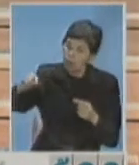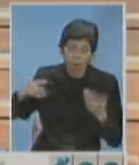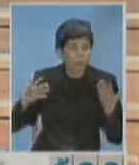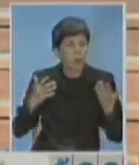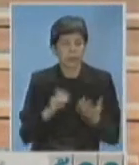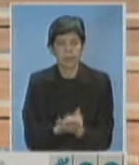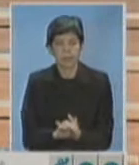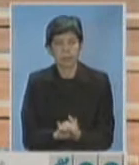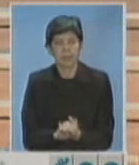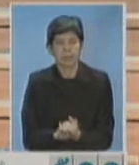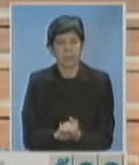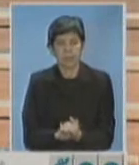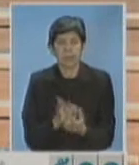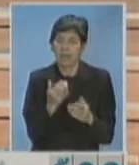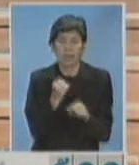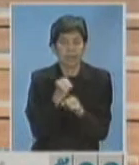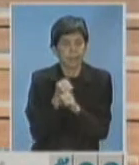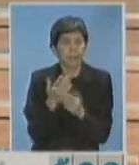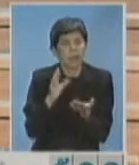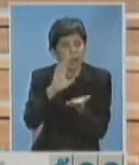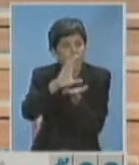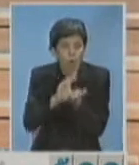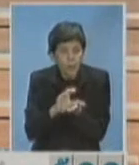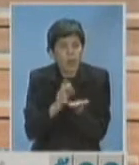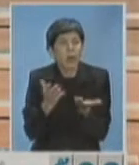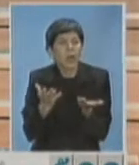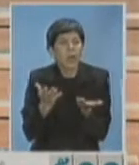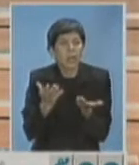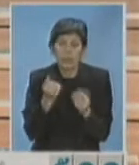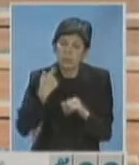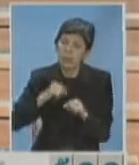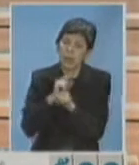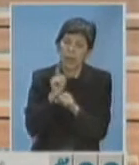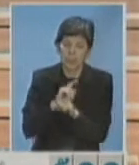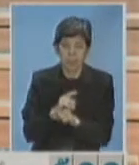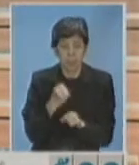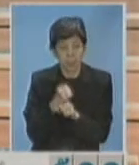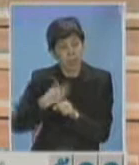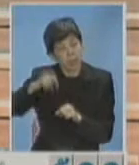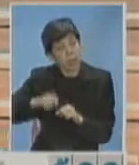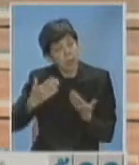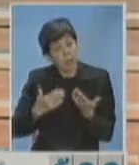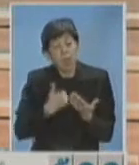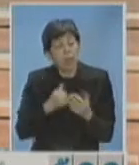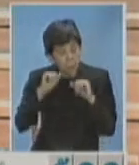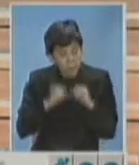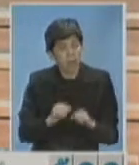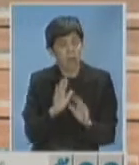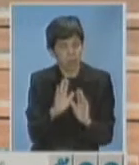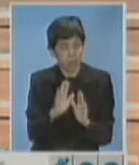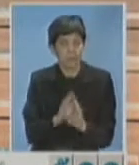บ้านผมอ่ะก็ไปตัดเงินงบประมาณให้กับศาลอ่ะยุ่งไหมอ่ะตัดให้อัยการท่านประธานวินิจฉัยขอบพระคุณ